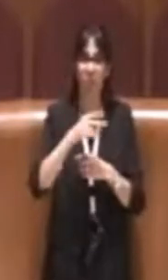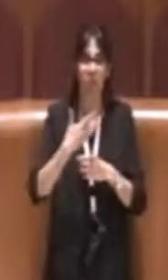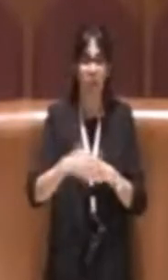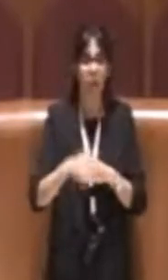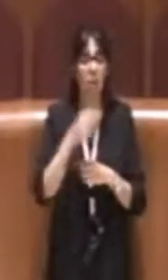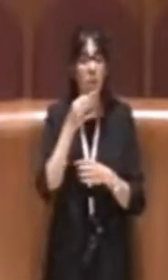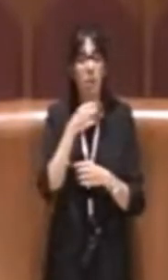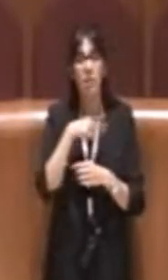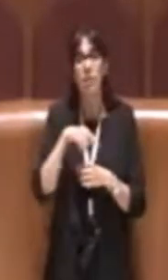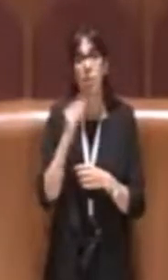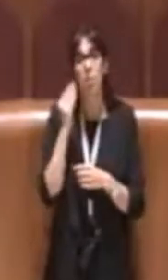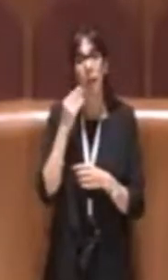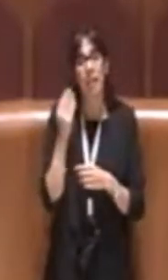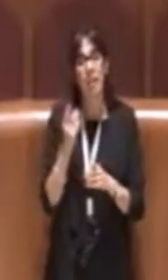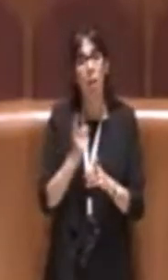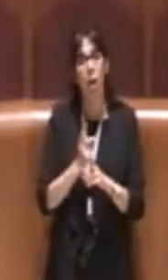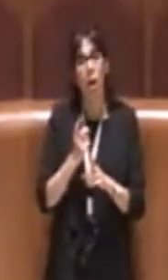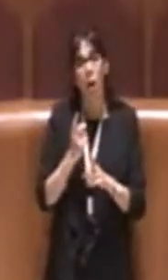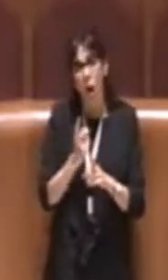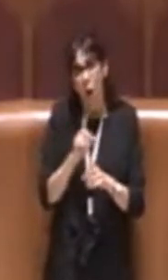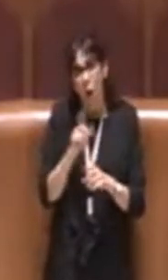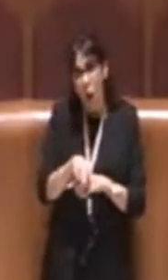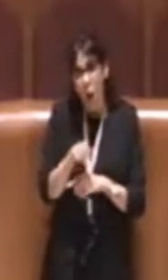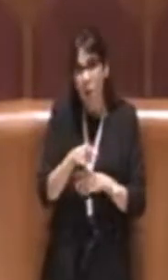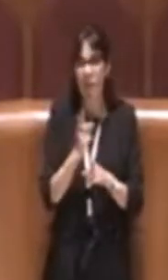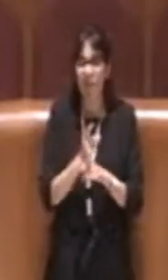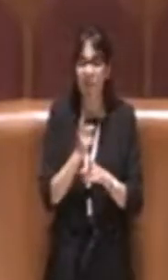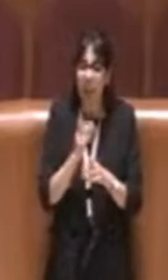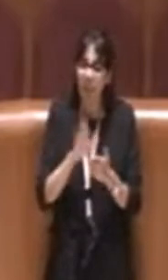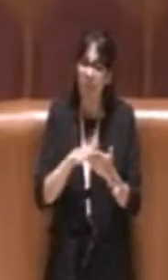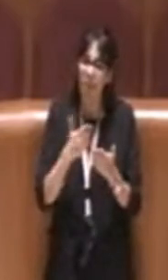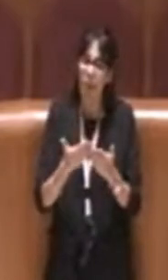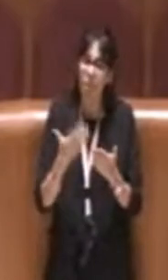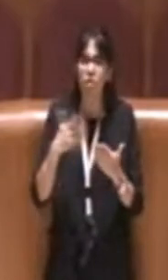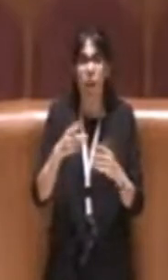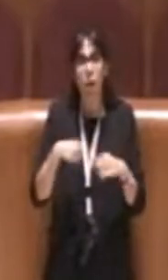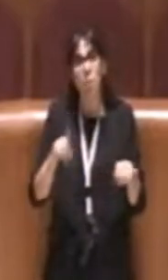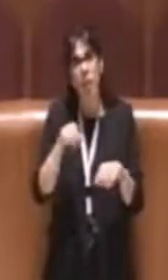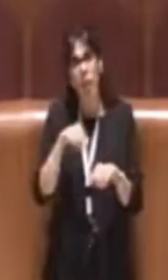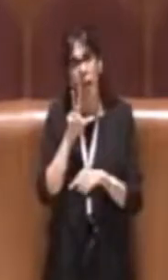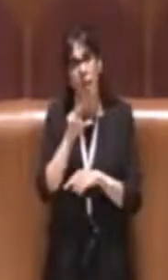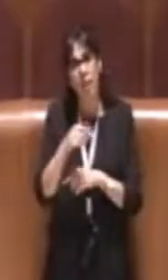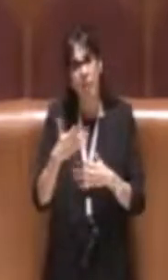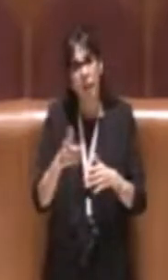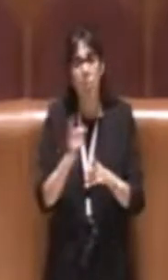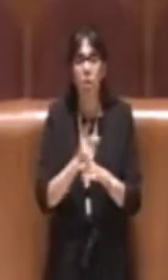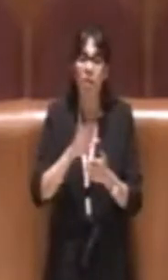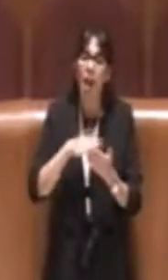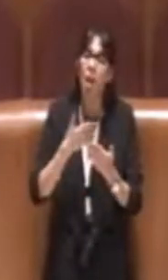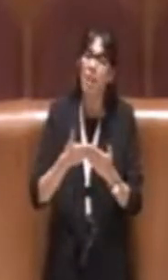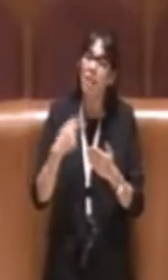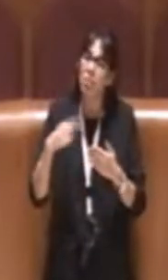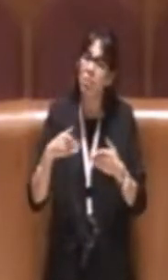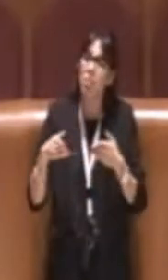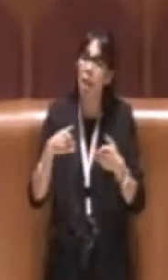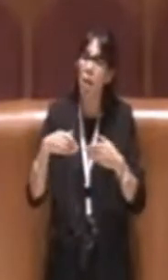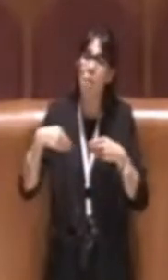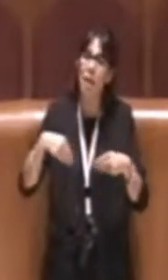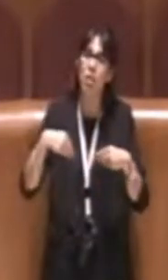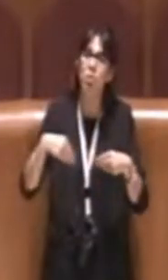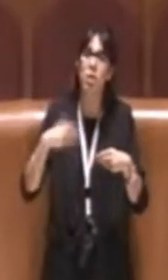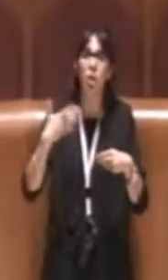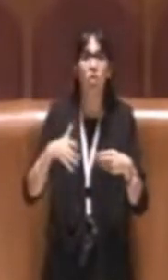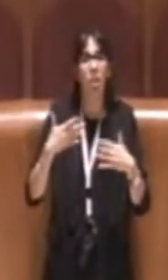e l'abbiamo condiviso in commissione, valorizzare quel percorso partecipativo che è stato svolto